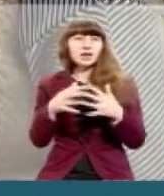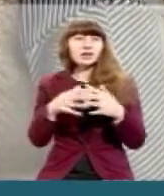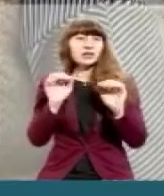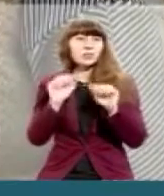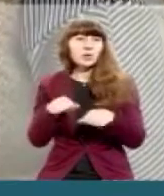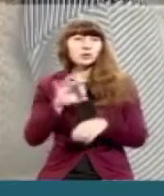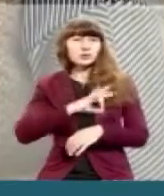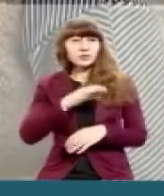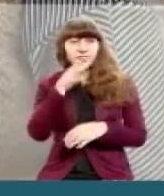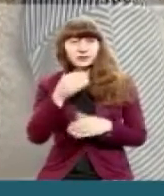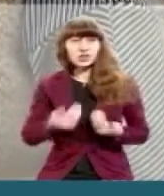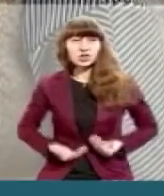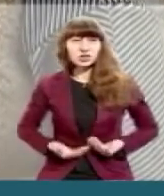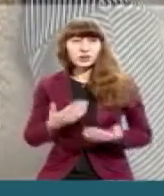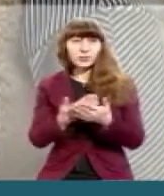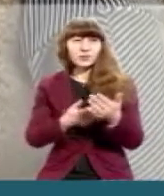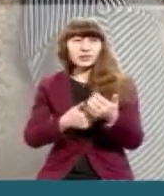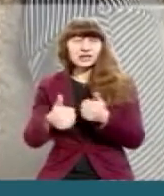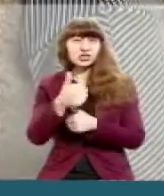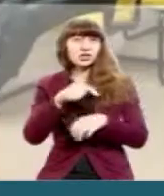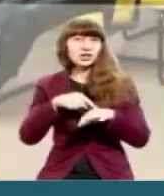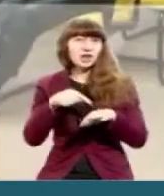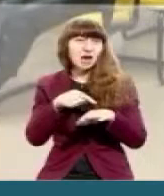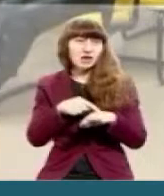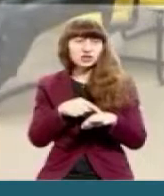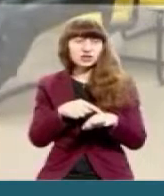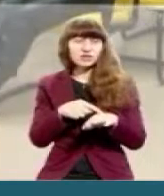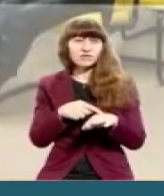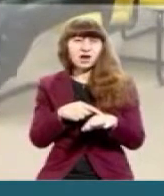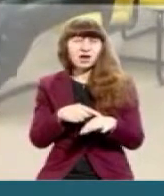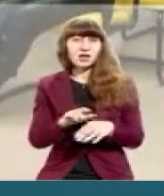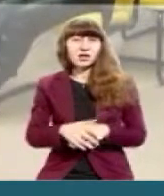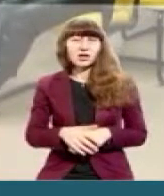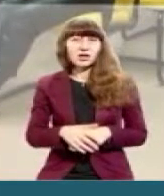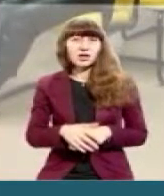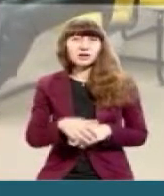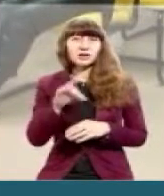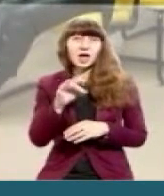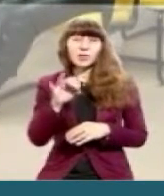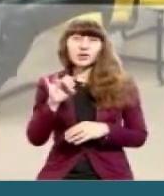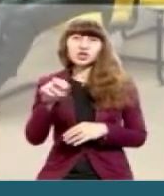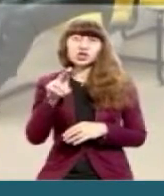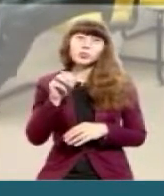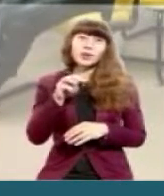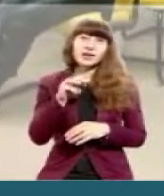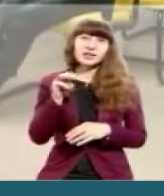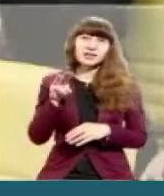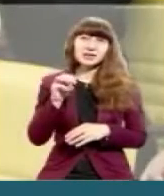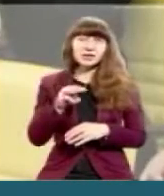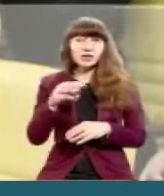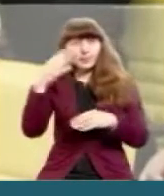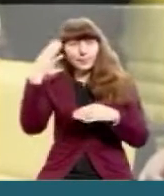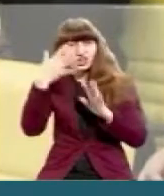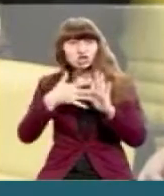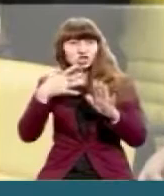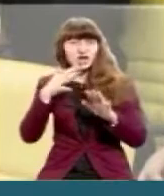использовать в повседневной жизни. К примеру, лидерские качества, потенциал, самоуправление, тайм-менеджмент, креативное мышление нужно